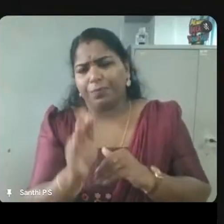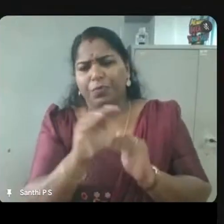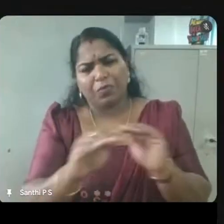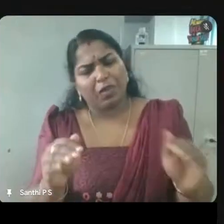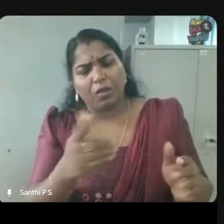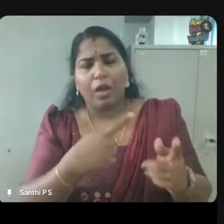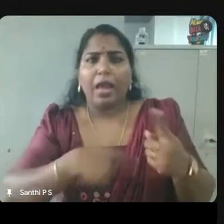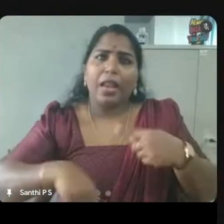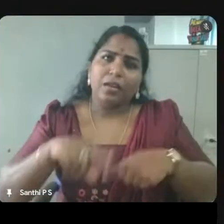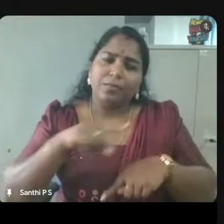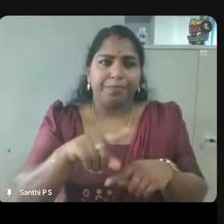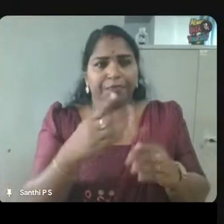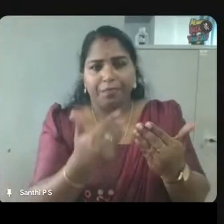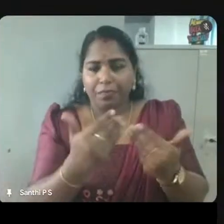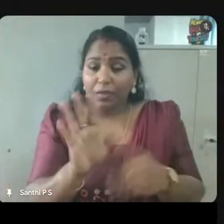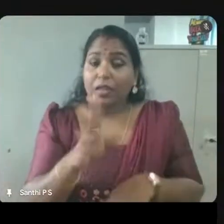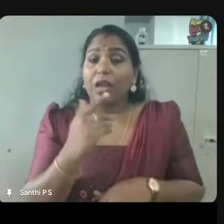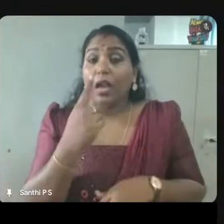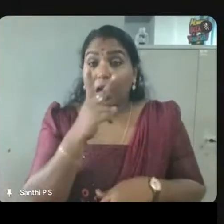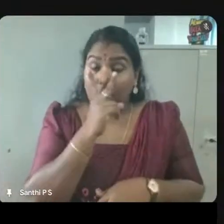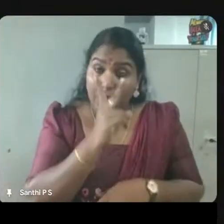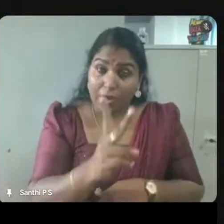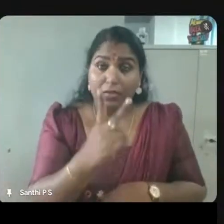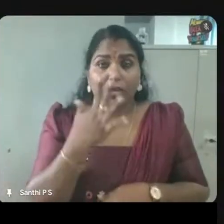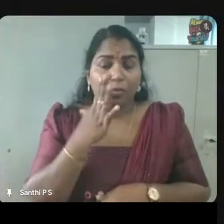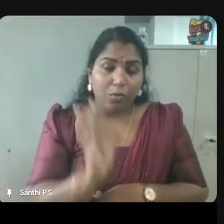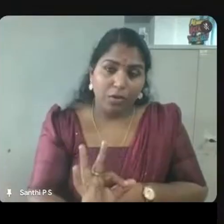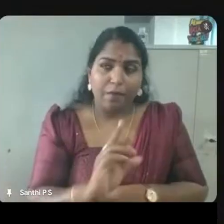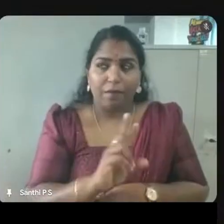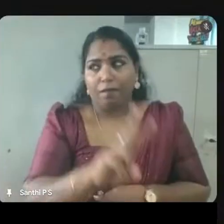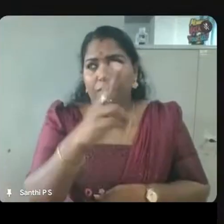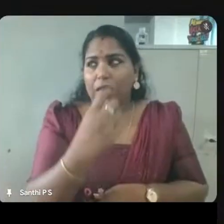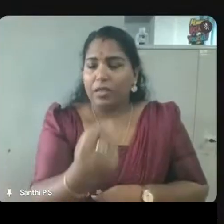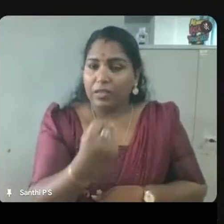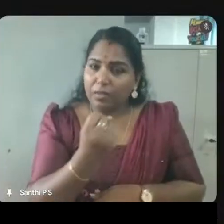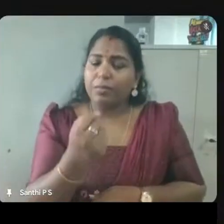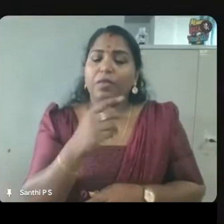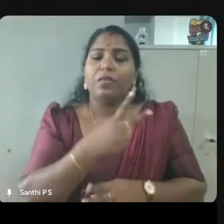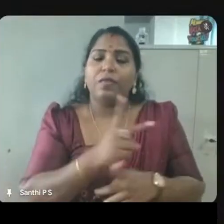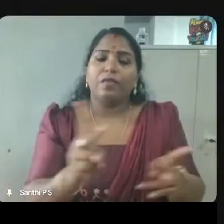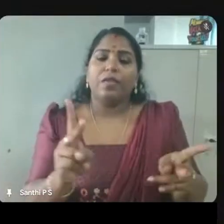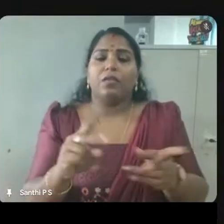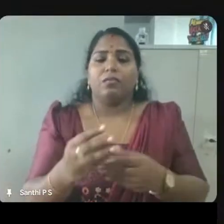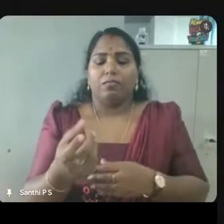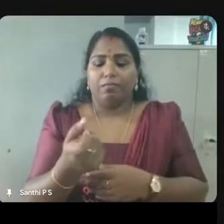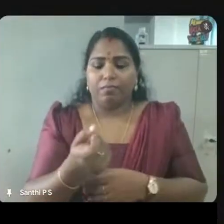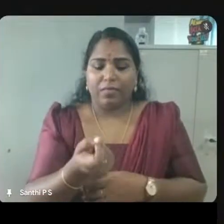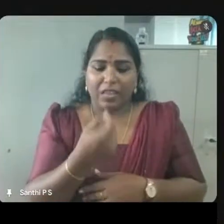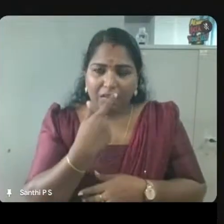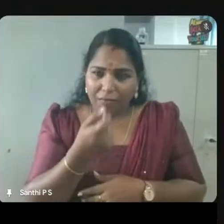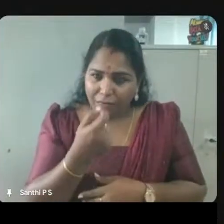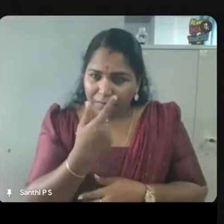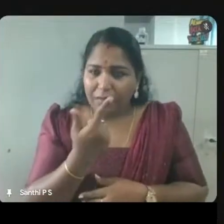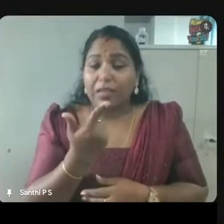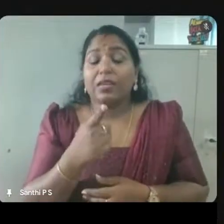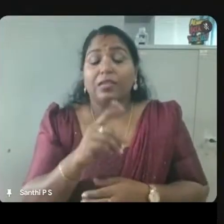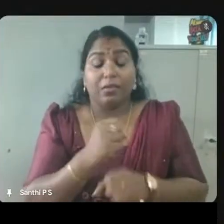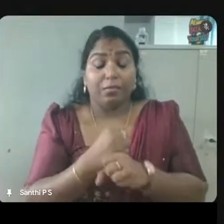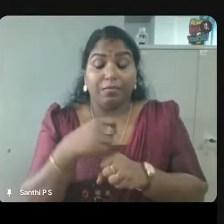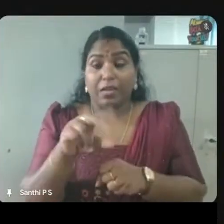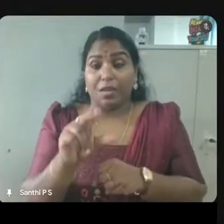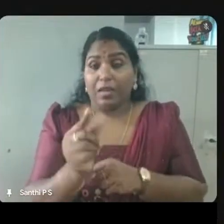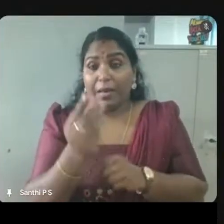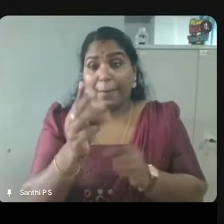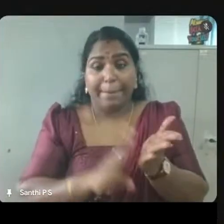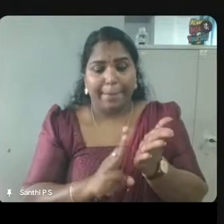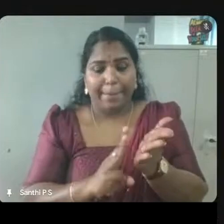ഇമ്പോർട്ടന്റ് ആയിട്ടുള്ള വൈറ്റമിൻസ് ആണ് ഇതെല്ലാം. അപ്പോൾ ഇതെല്ലാം ഇൻക്ലൂഡ് ചെയ്തിട്ടുള്ള ഗമ്മീസ് പോലെയും ഇപ്പൊ അവൈലബിൾ ആണ് നമ്മുടെ അവിടെയൊക്കെ. പക്ഷെ കുട്ടികൾക്ക് കൊടുക്കാവുന്ന ഭക്ഷണം